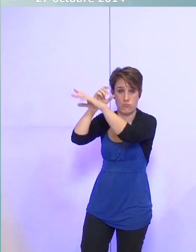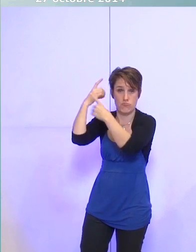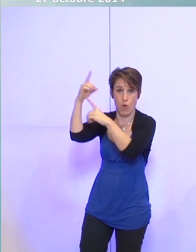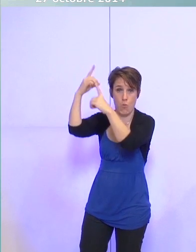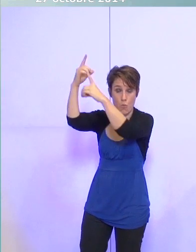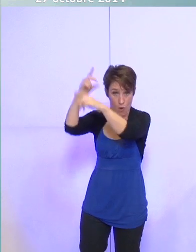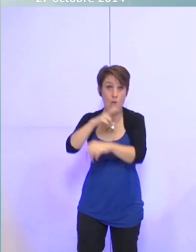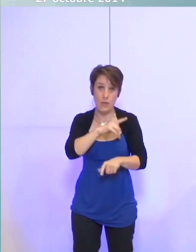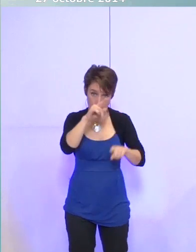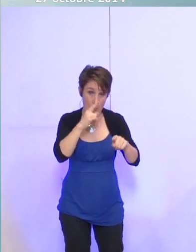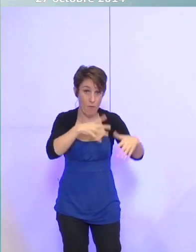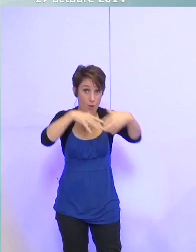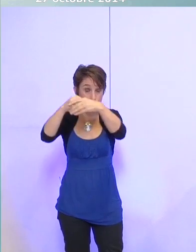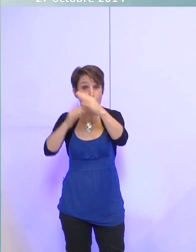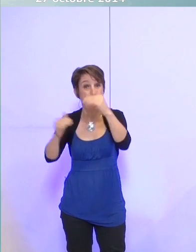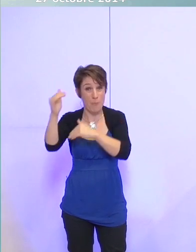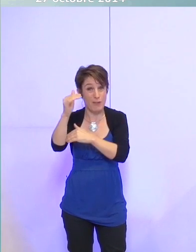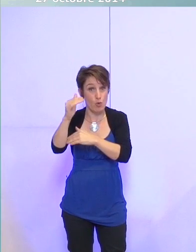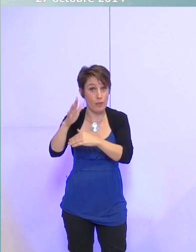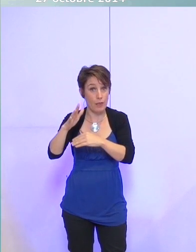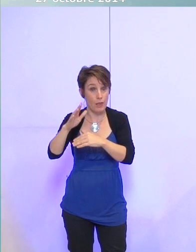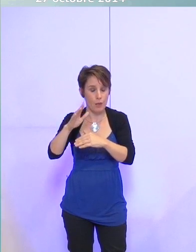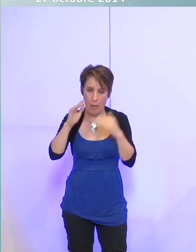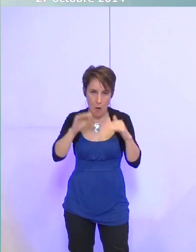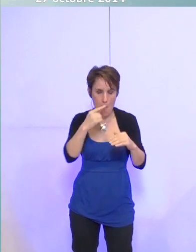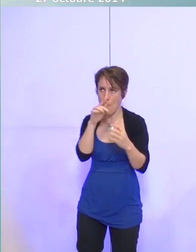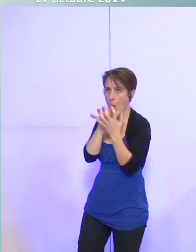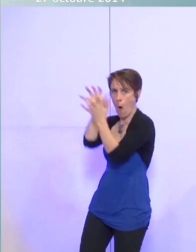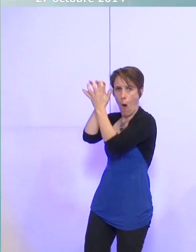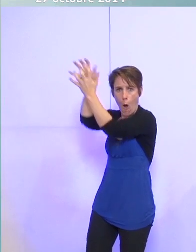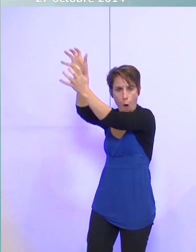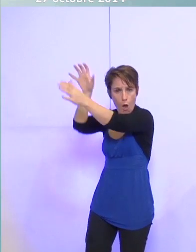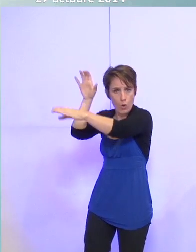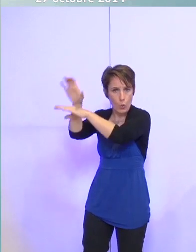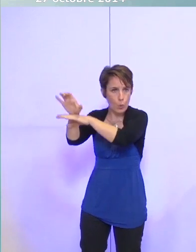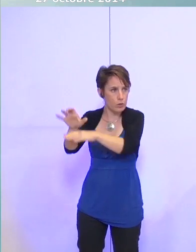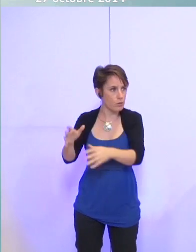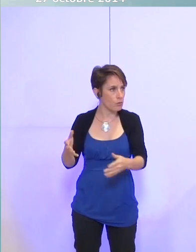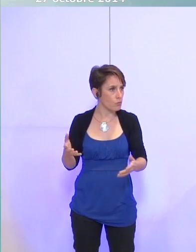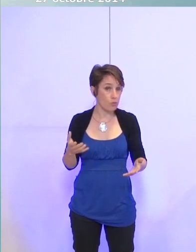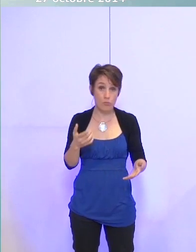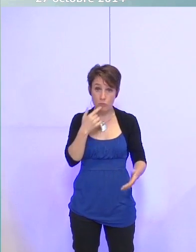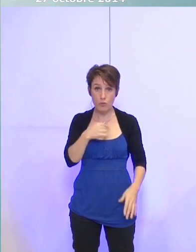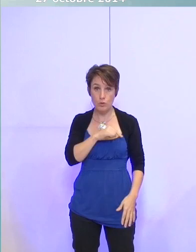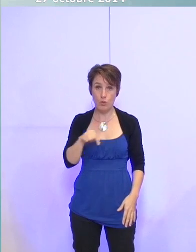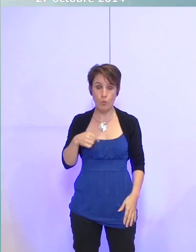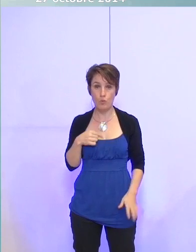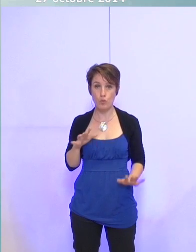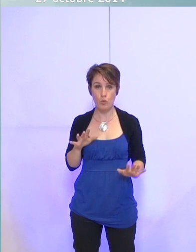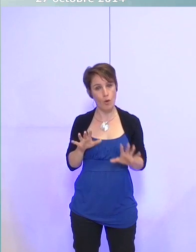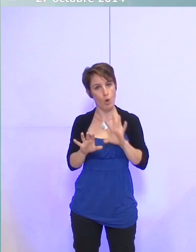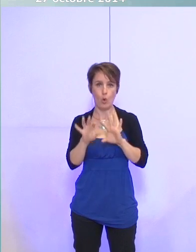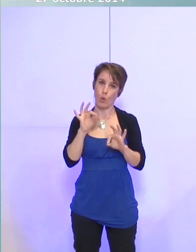membres de la majorité, dans des termes beaucoup plus vigoureux. Donc le choix que nous avons fait là, c'est le choix d'un